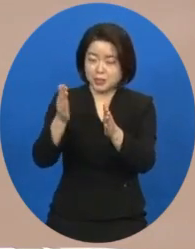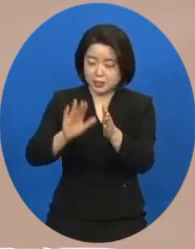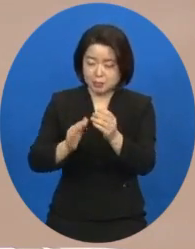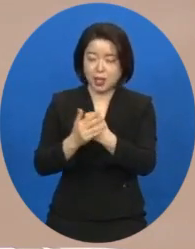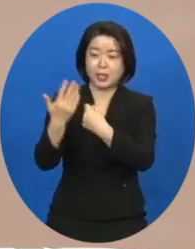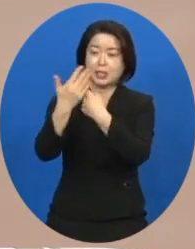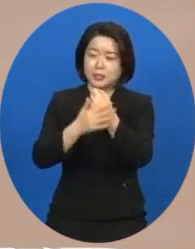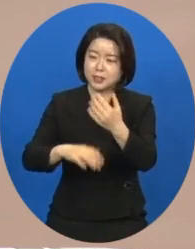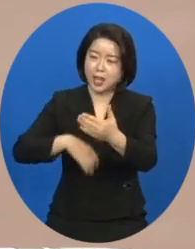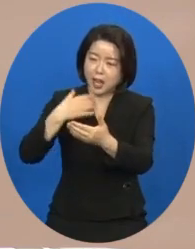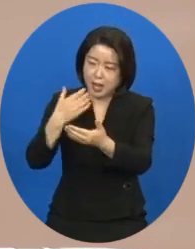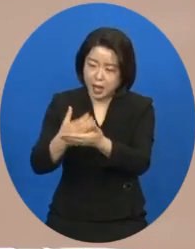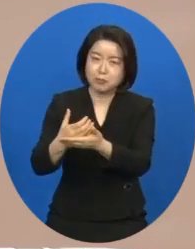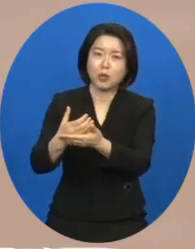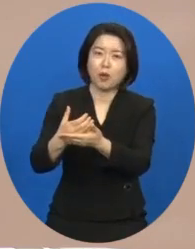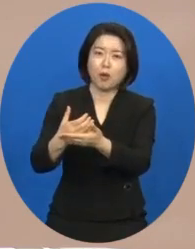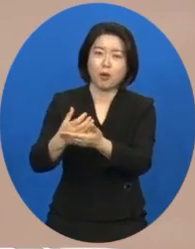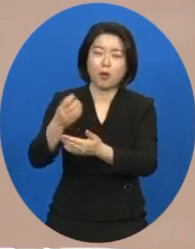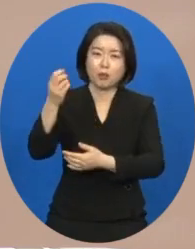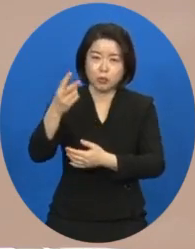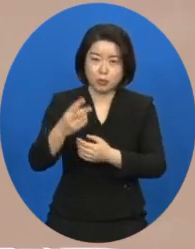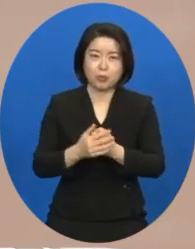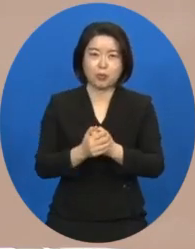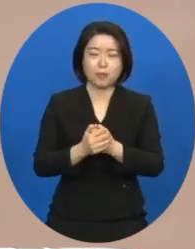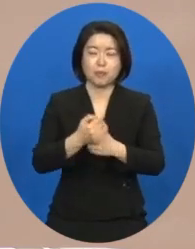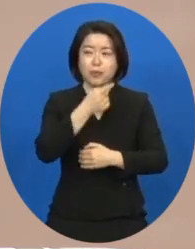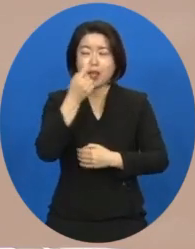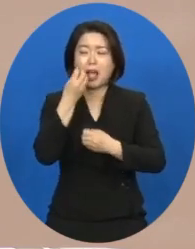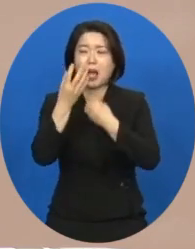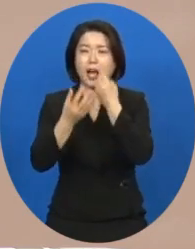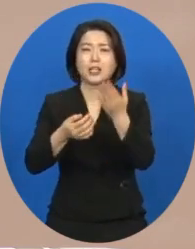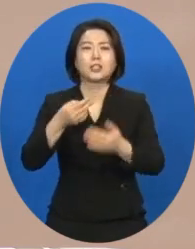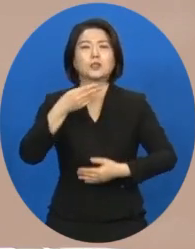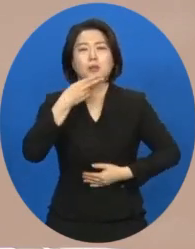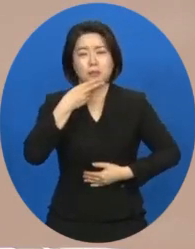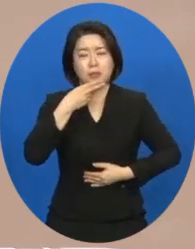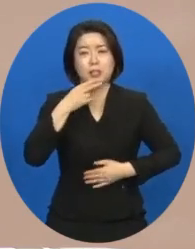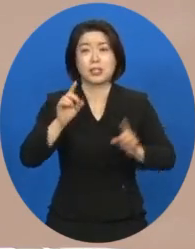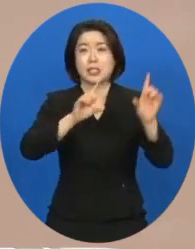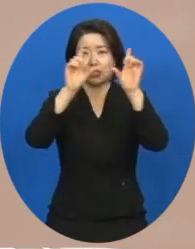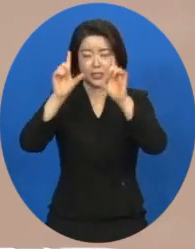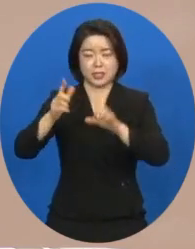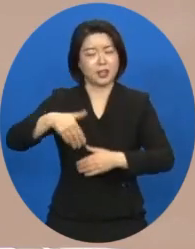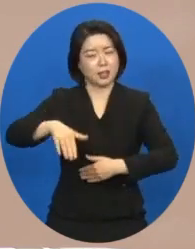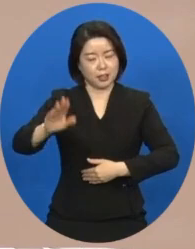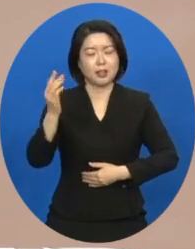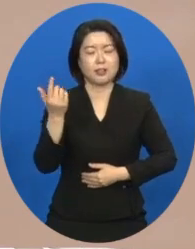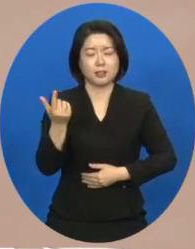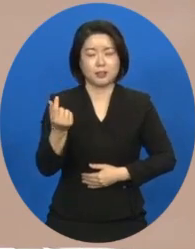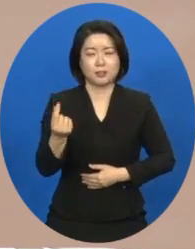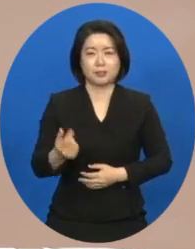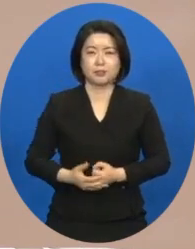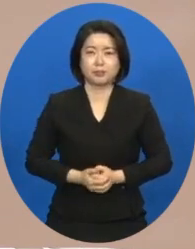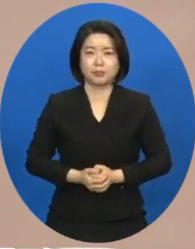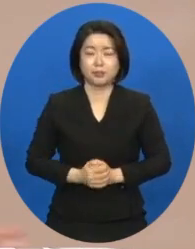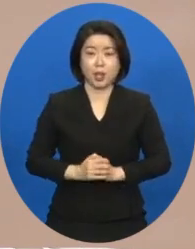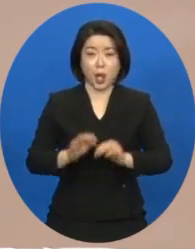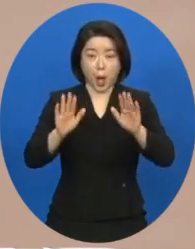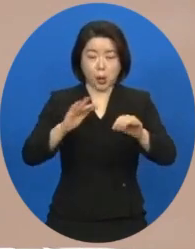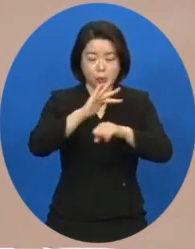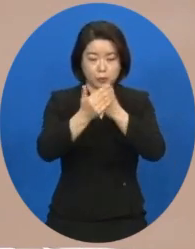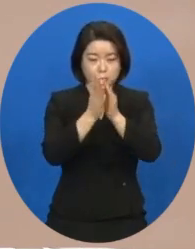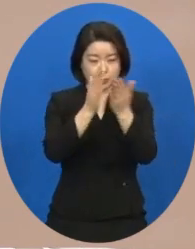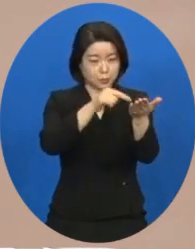은혜도 감격도 그리고 간증도 없는 삶을 그렇게 살아가는 거예요. 오늘